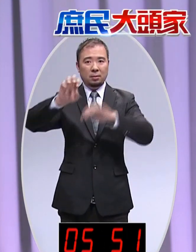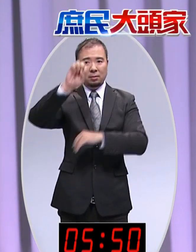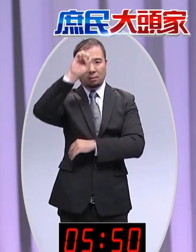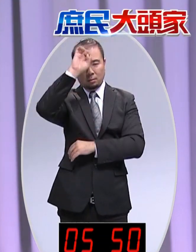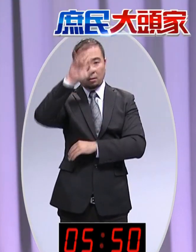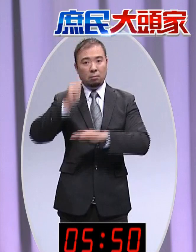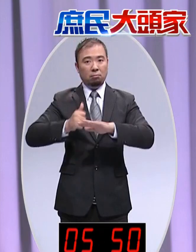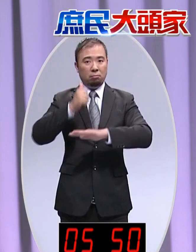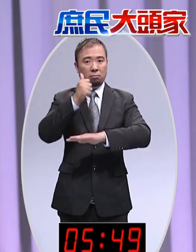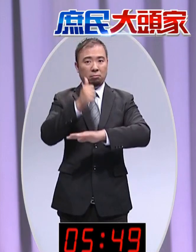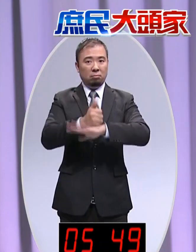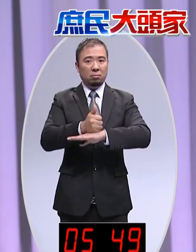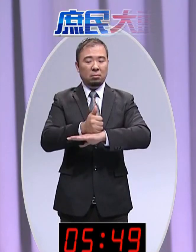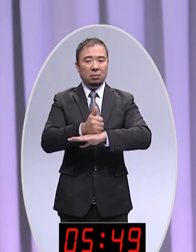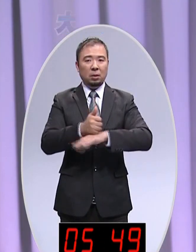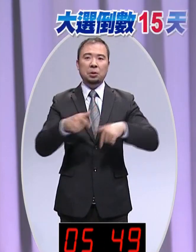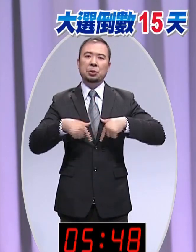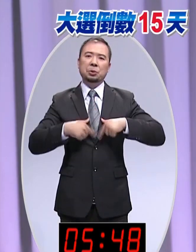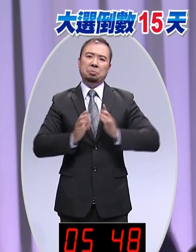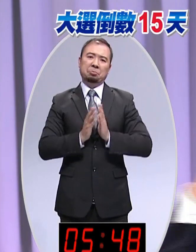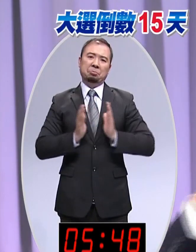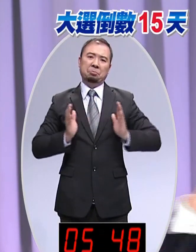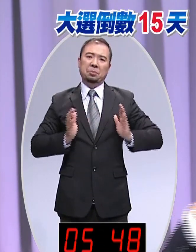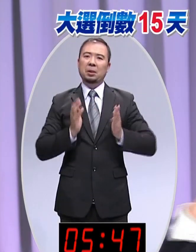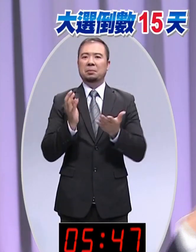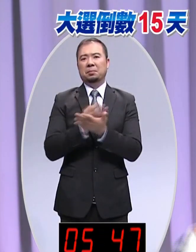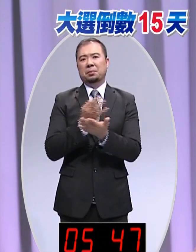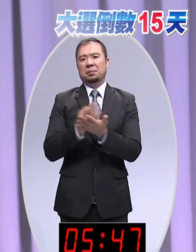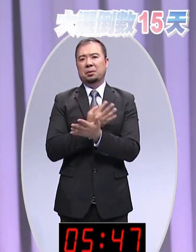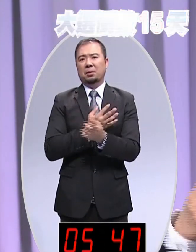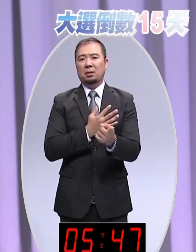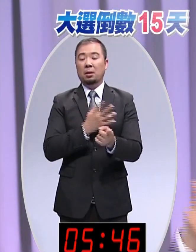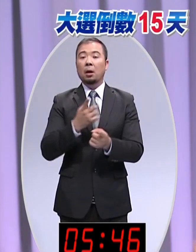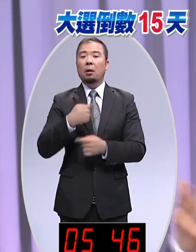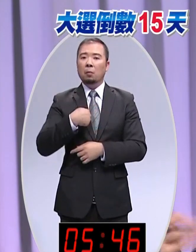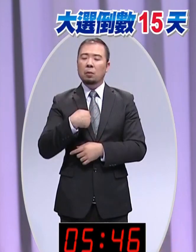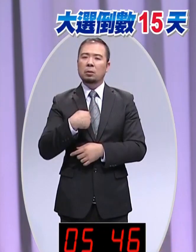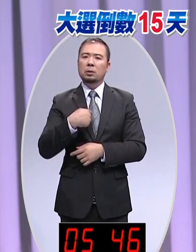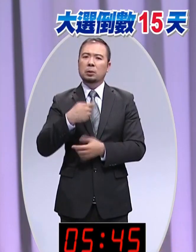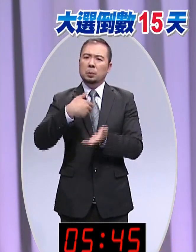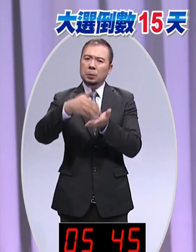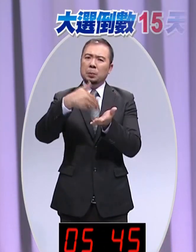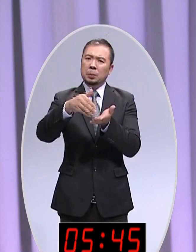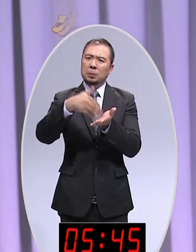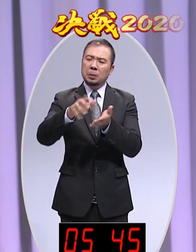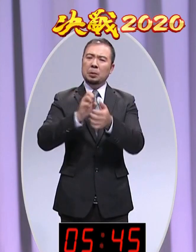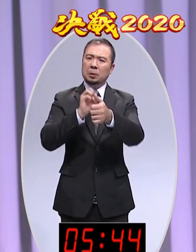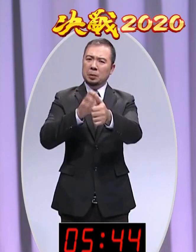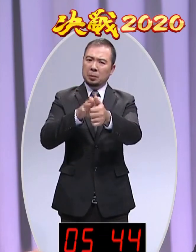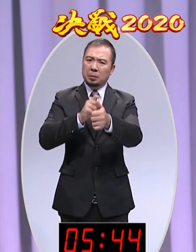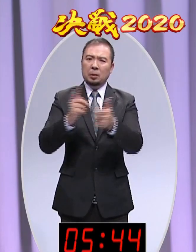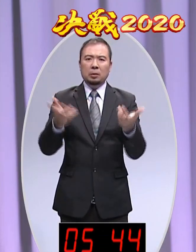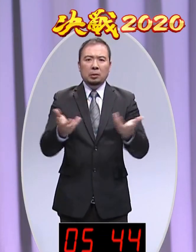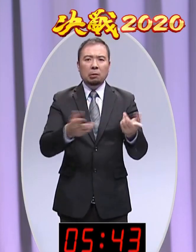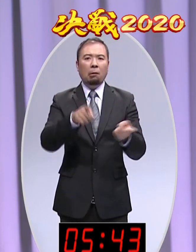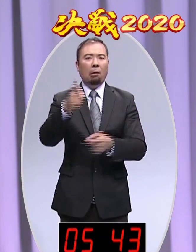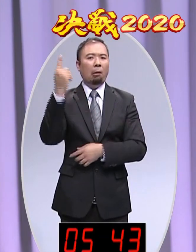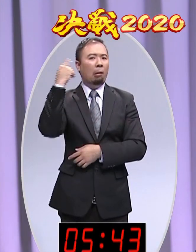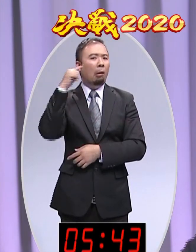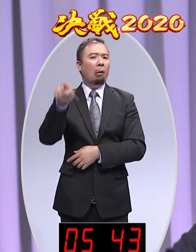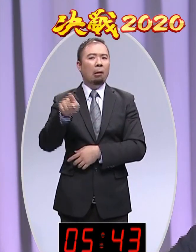白讲心胸不够开阔，不肯听听宋楚瑜愿意提供的自荐。你想想